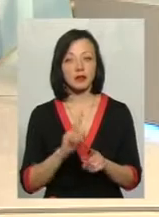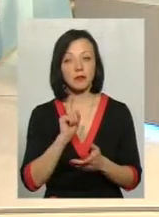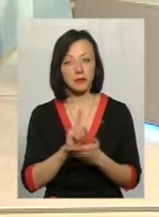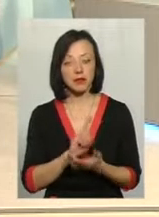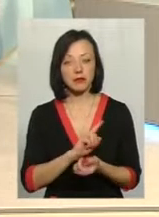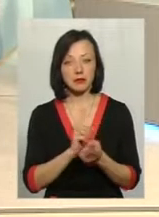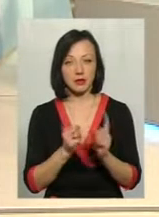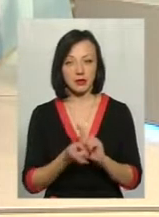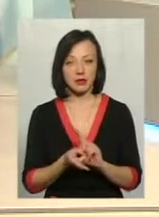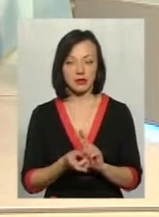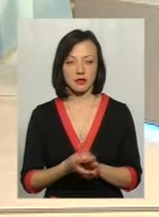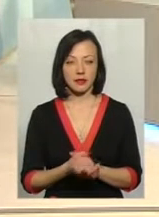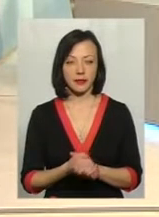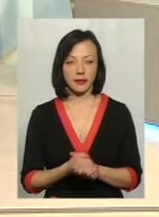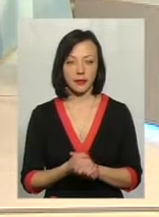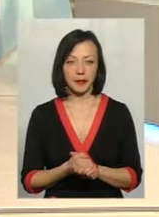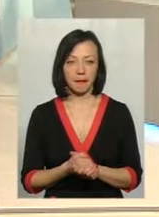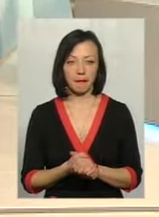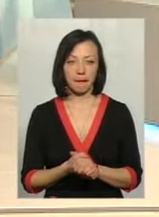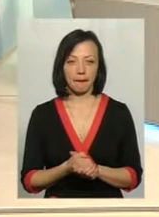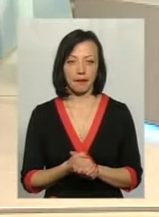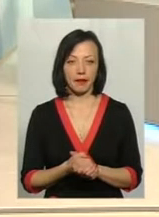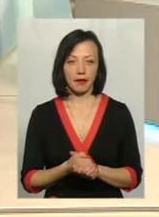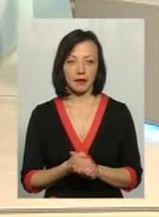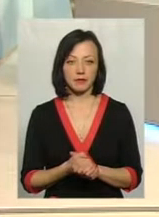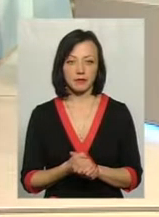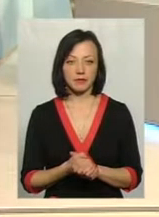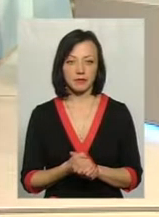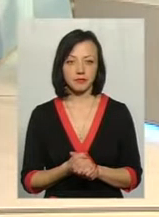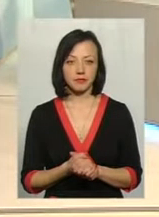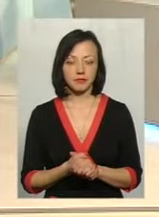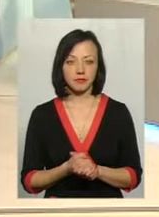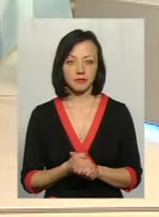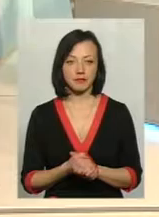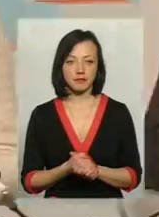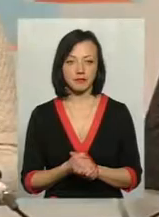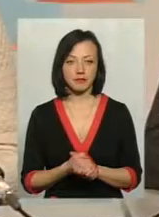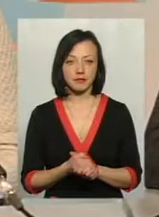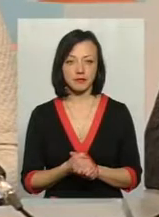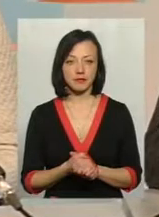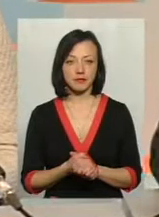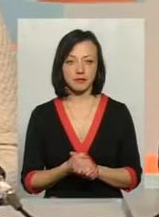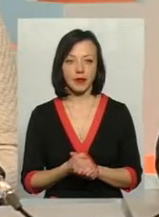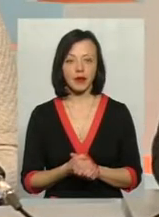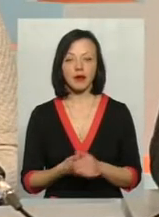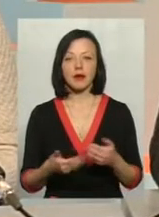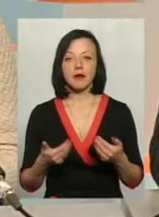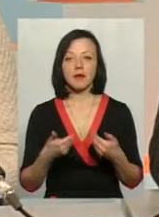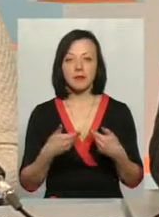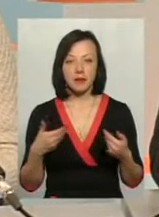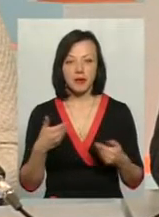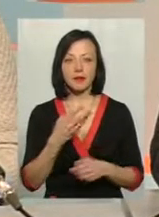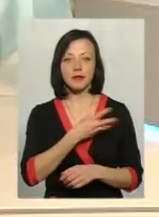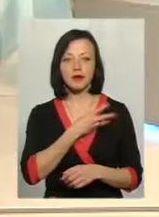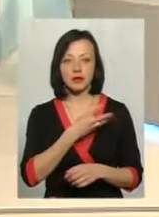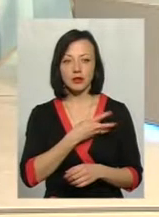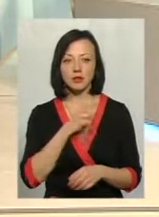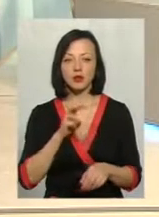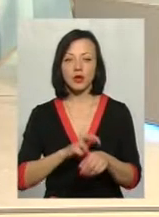змінитися. Власне, рухаємося ми в ту сторону, аби лікар був задоволений